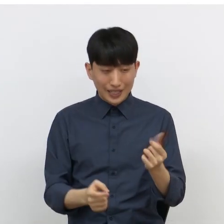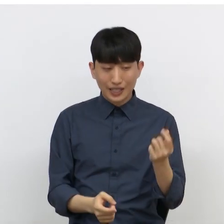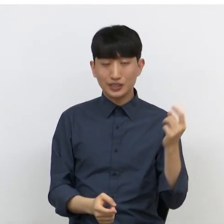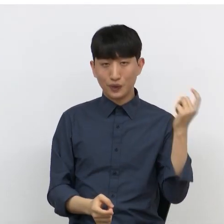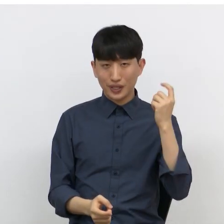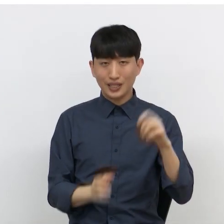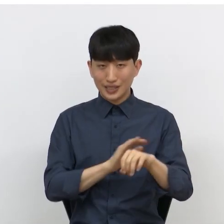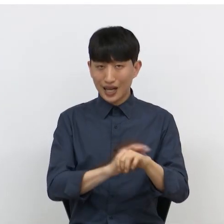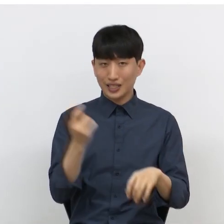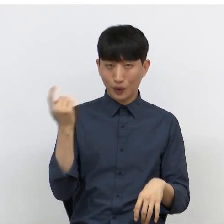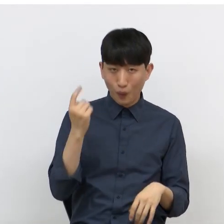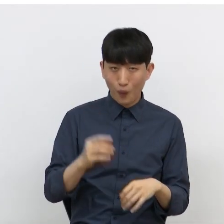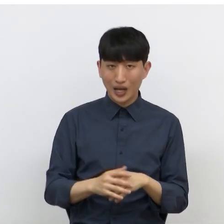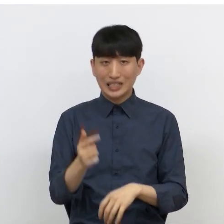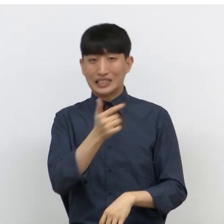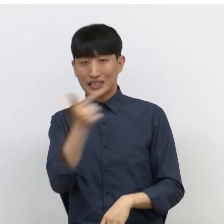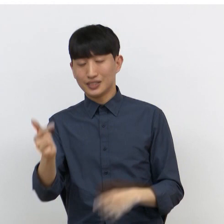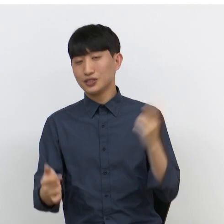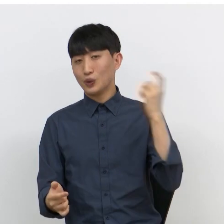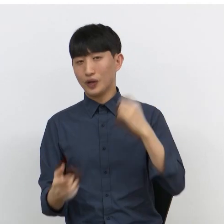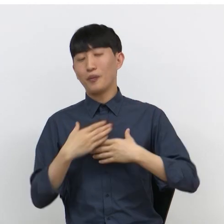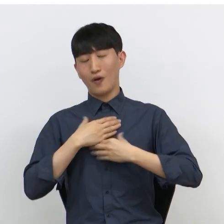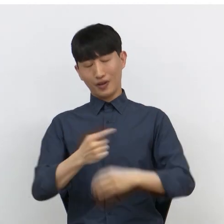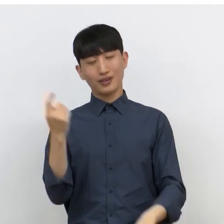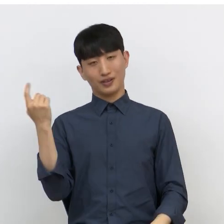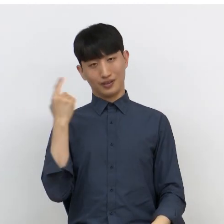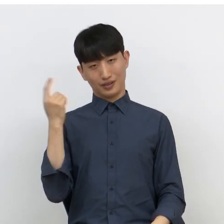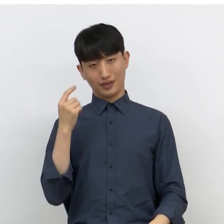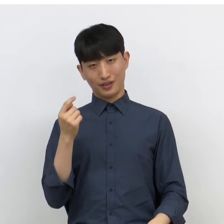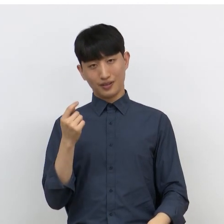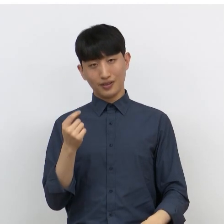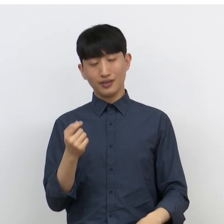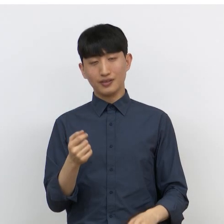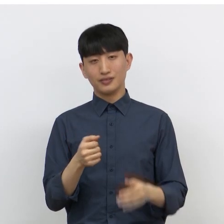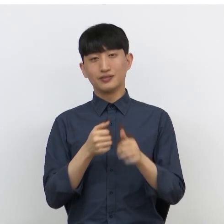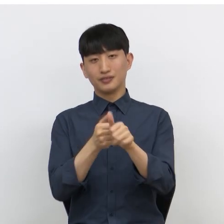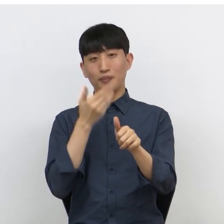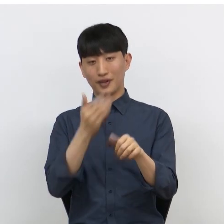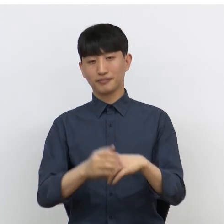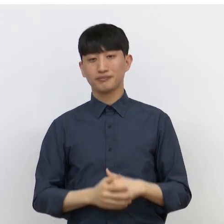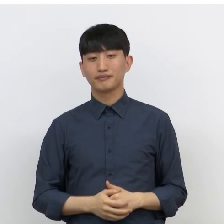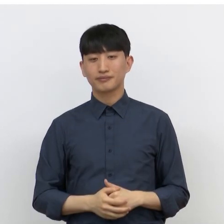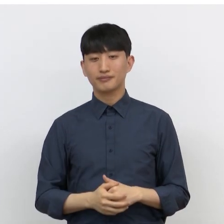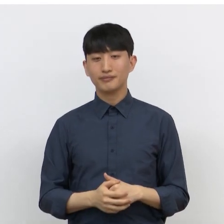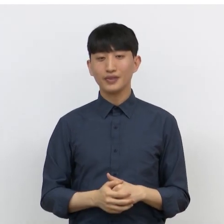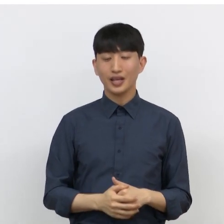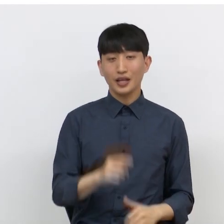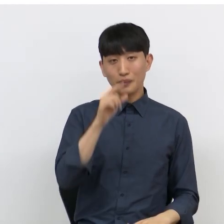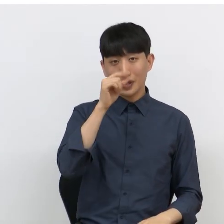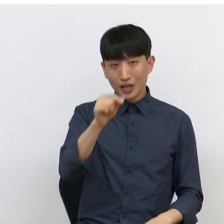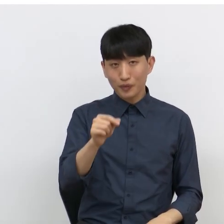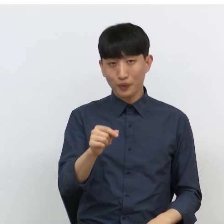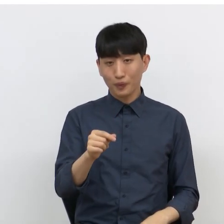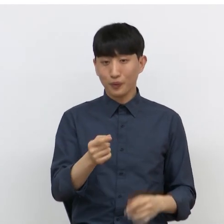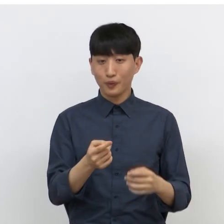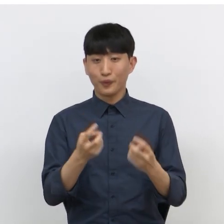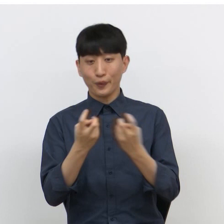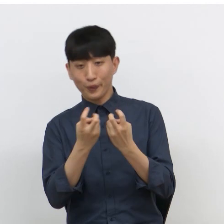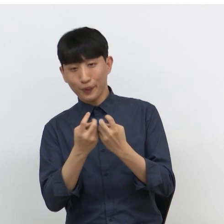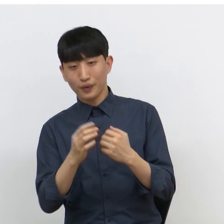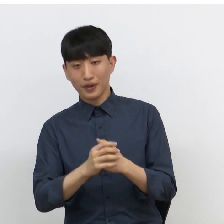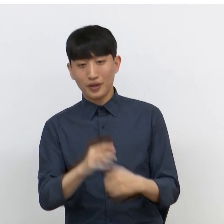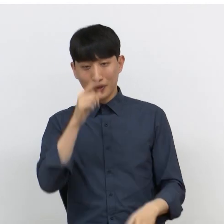듣게 하고 큰 소리를 편하게 듣게 할 수 있는 게 되는 거거든요. 그래서 민감도는 어떤 식으로 작동이 되냐면 민감도를